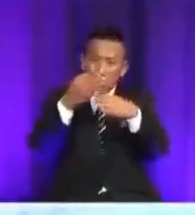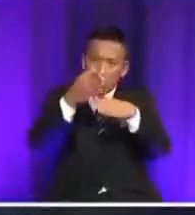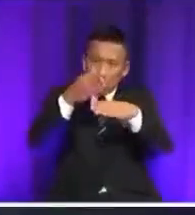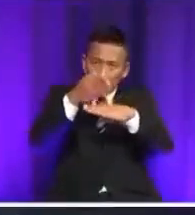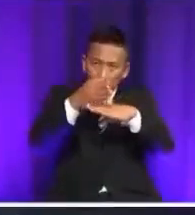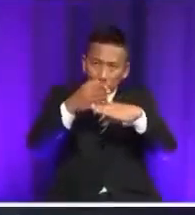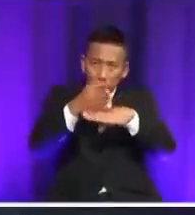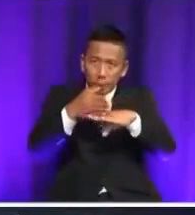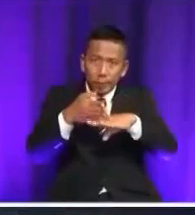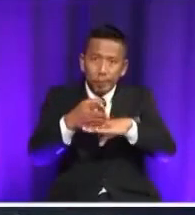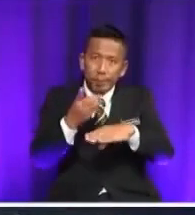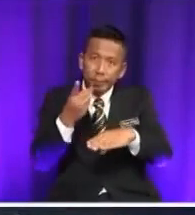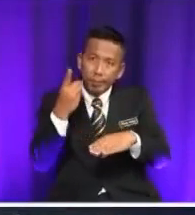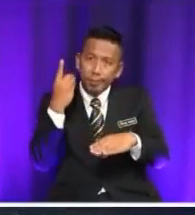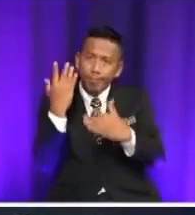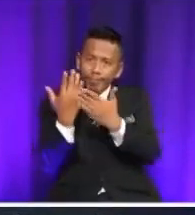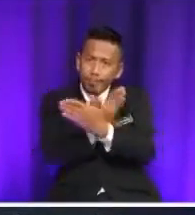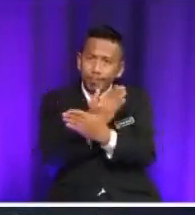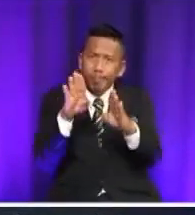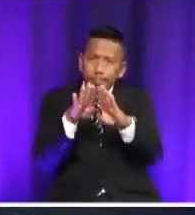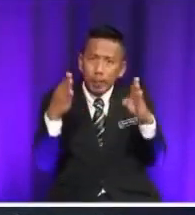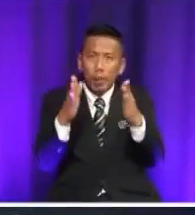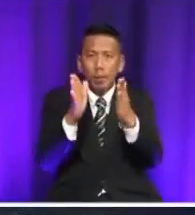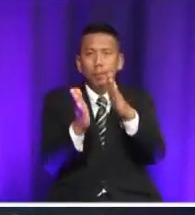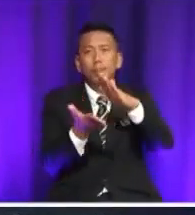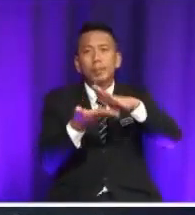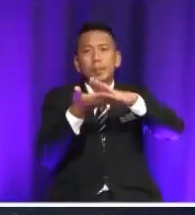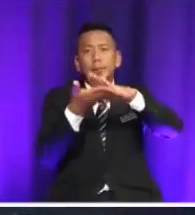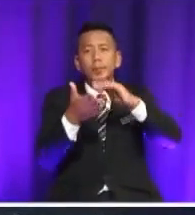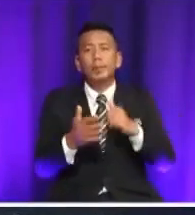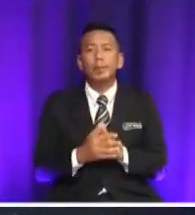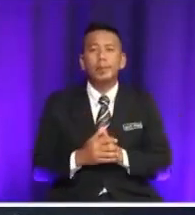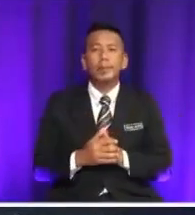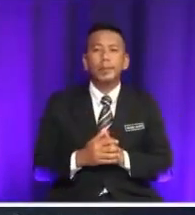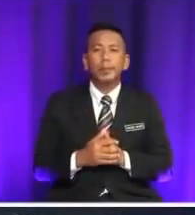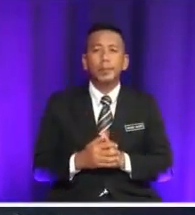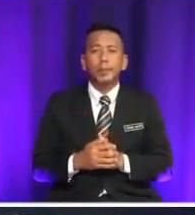Oh oke ukurannya yang eee oke oke